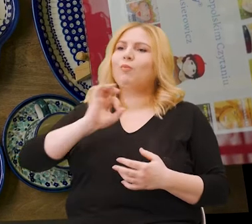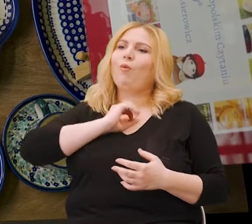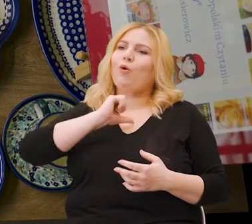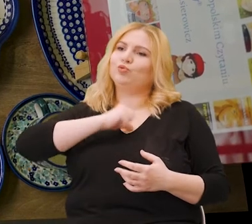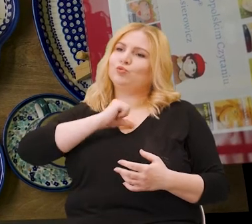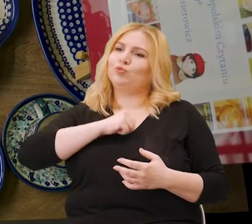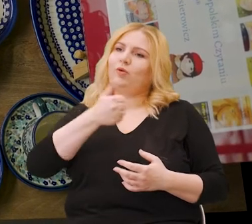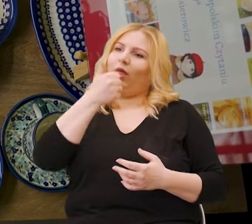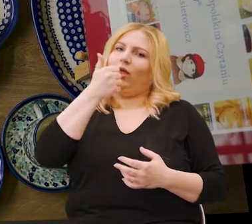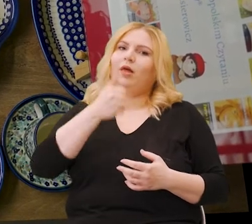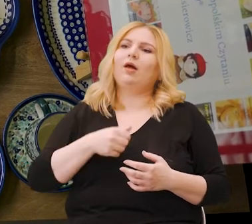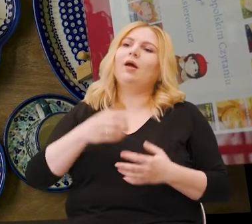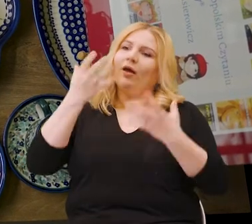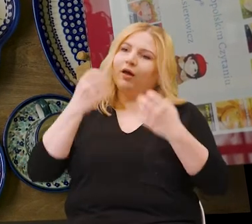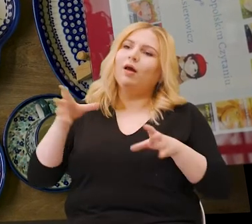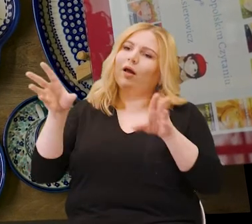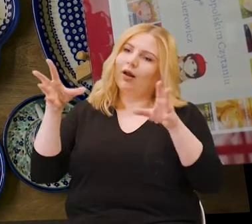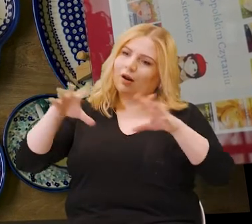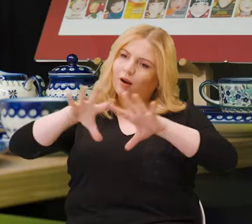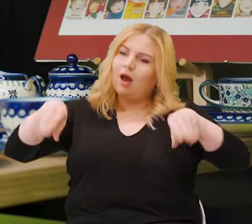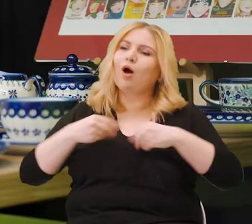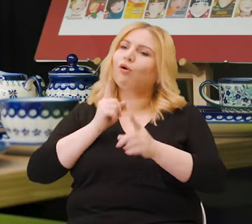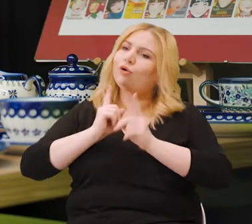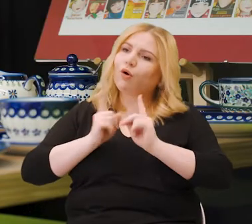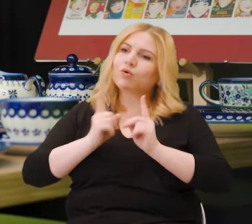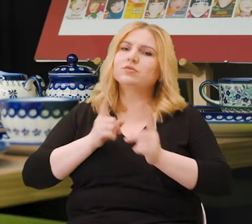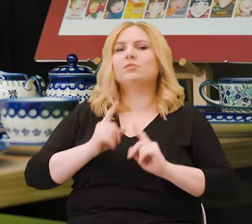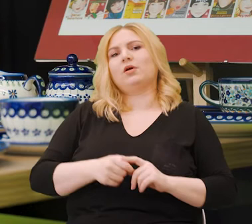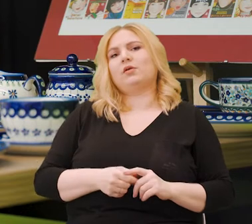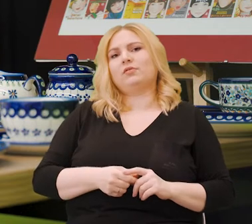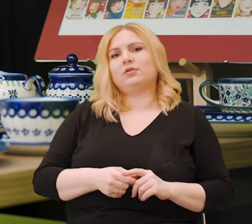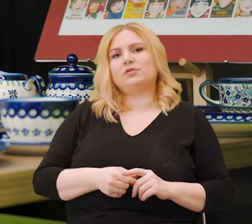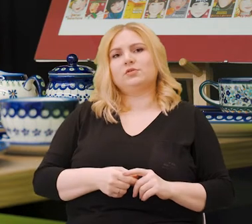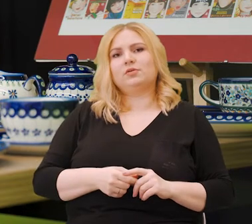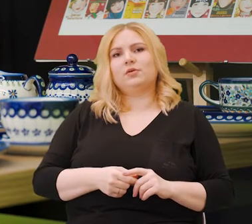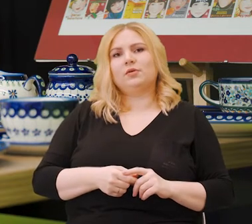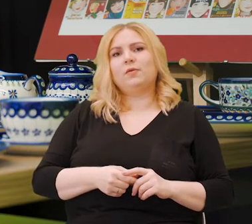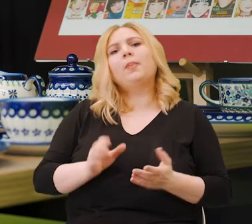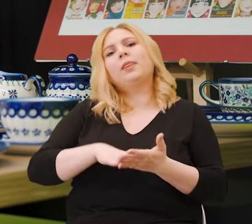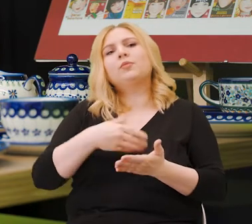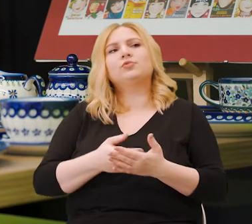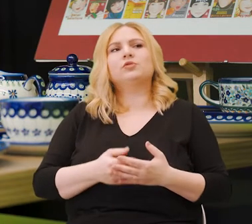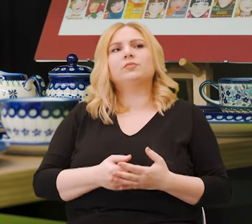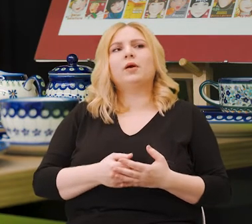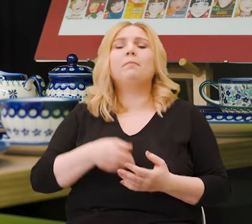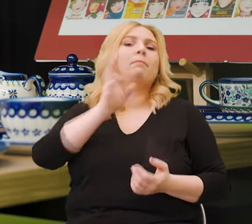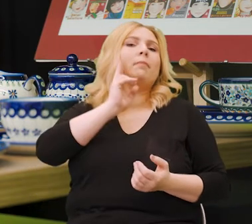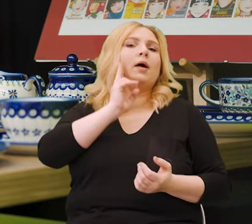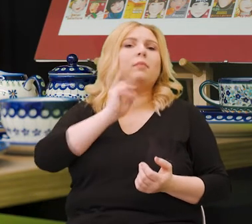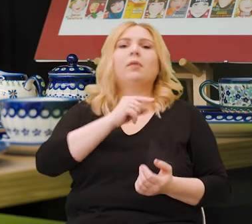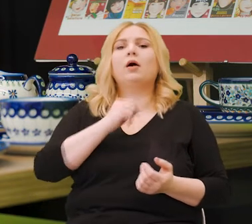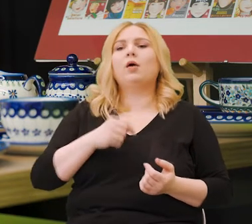ze sobą rozmawiać. Choć niestety jeszcze skąpo i nie w sposób bezpośredni. Na